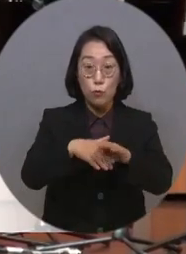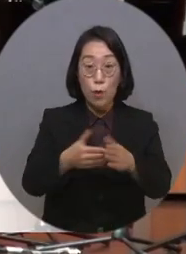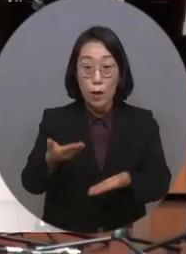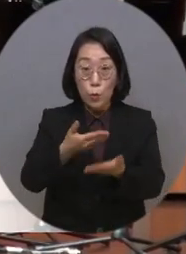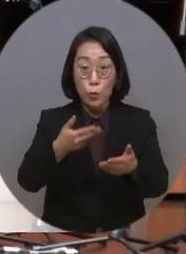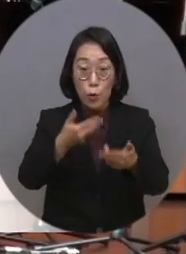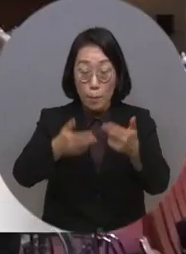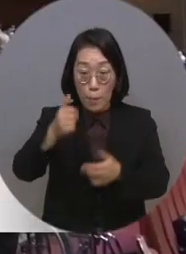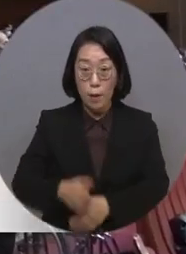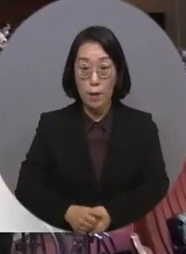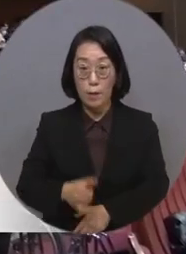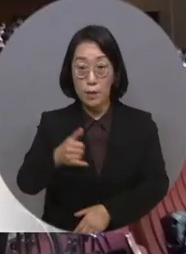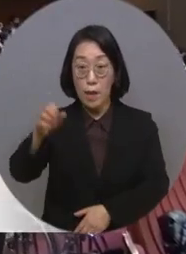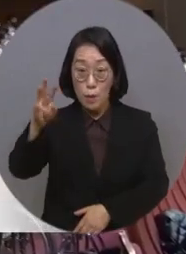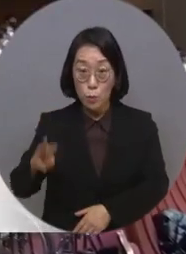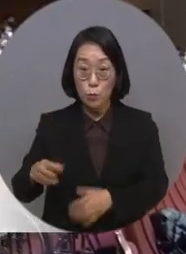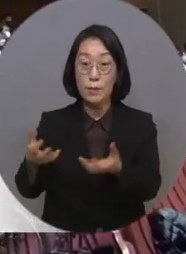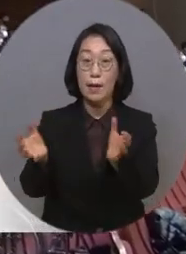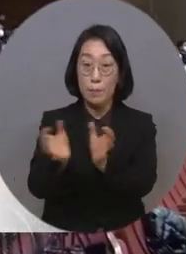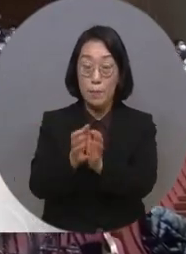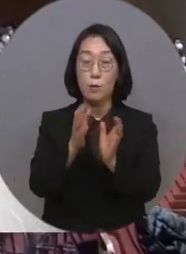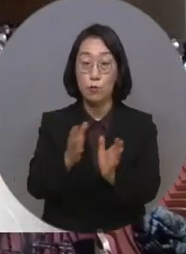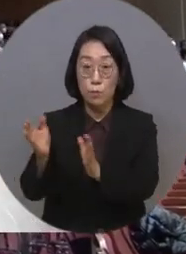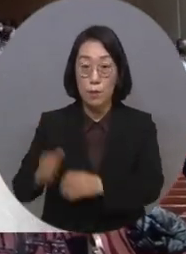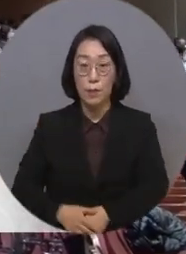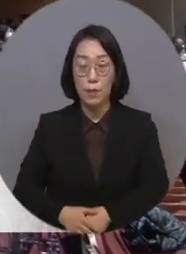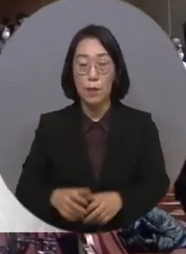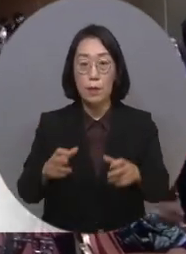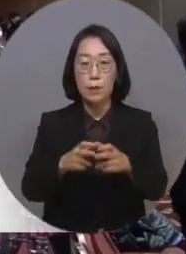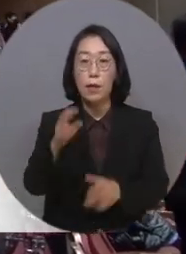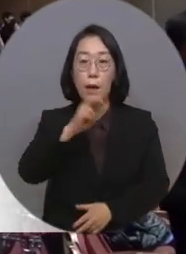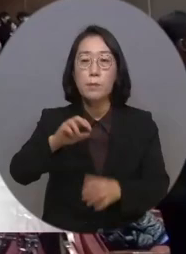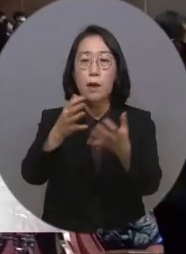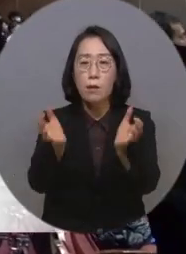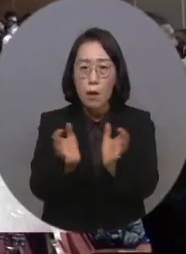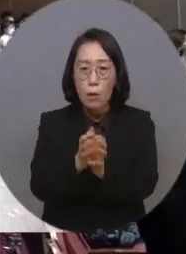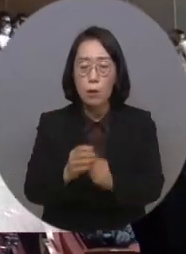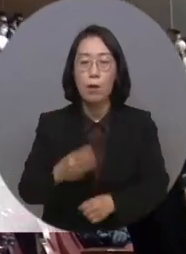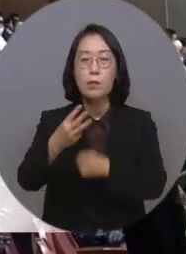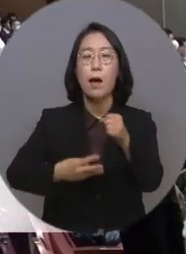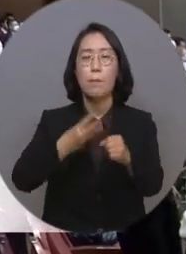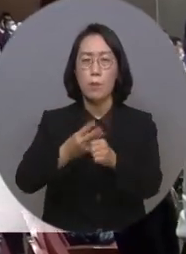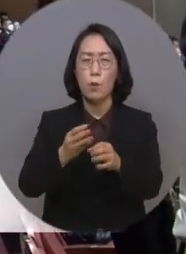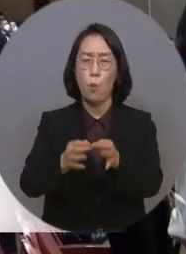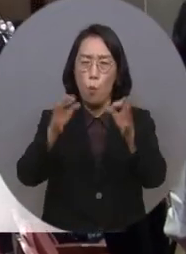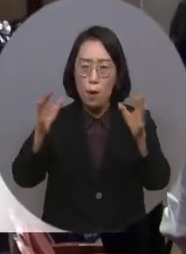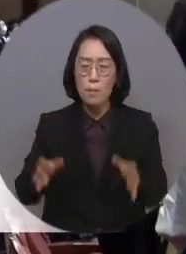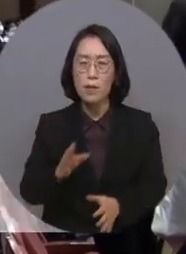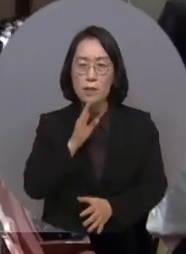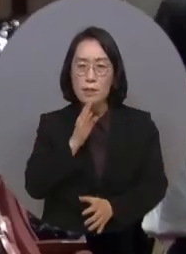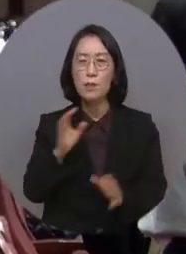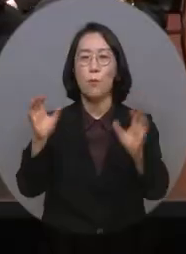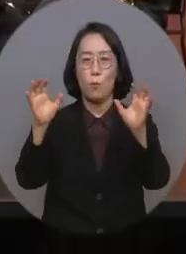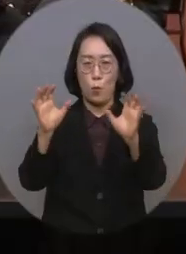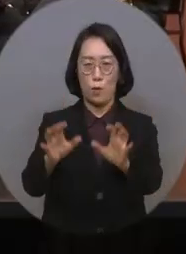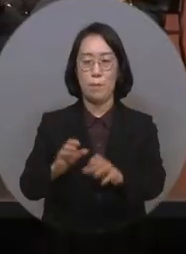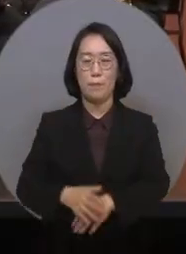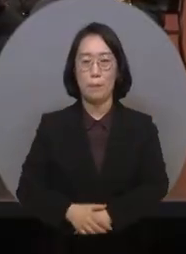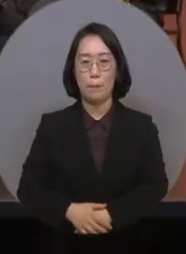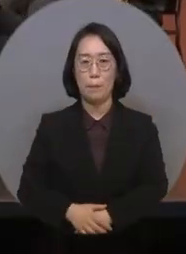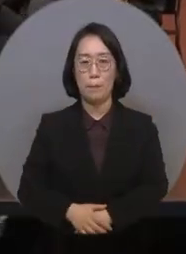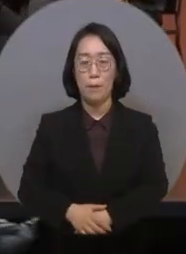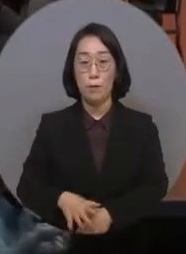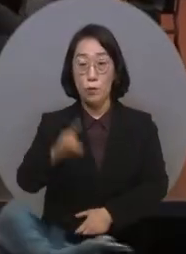공동 주최했으며 이번 전국장애인 합창대회는 코로나19로 3년 만에 대면 행사로 개최되었습니다.